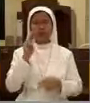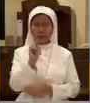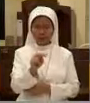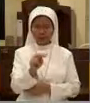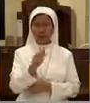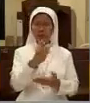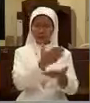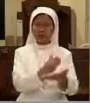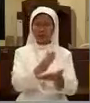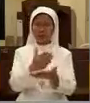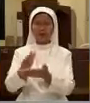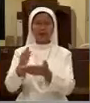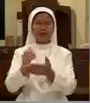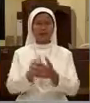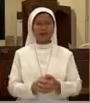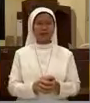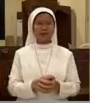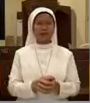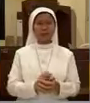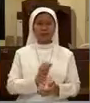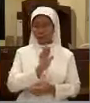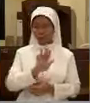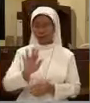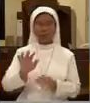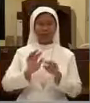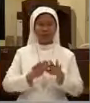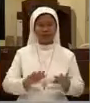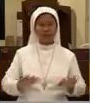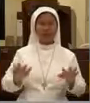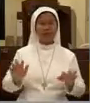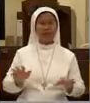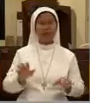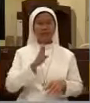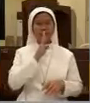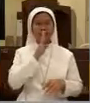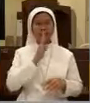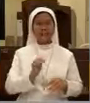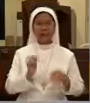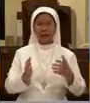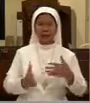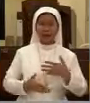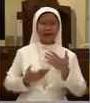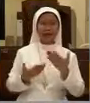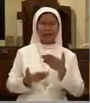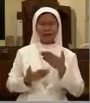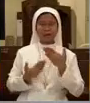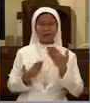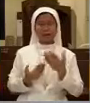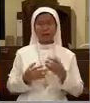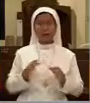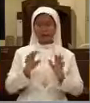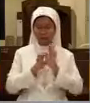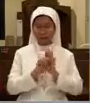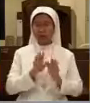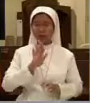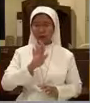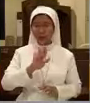Nakapasa yung anak ninyo, no? Sa college, gagraduate na.